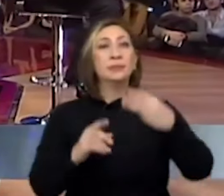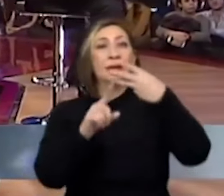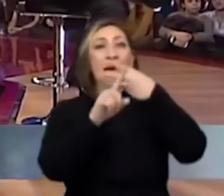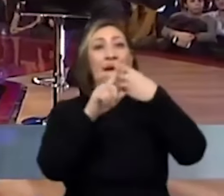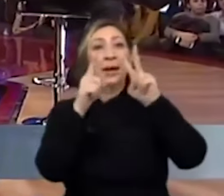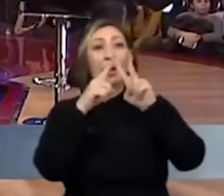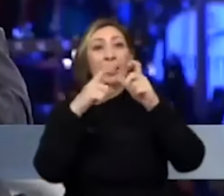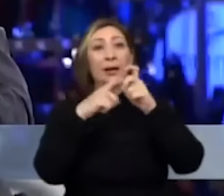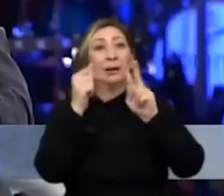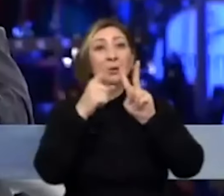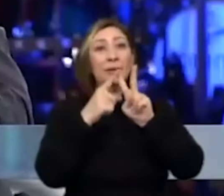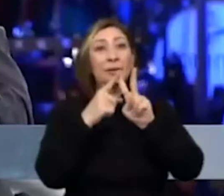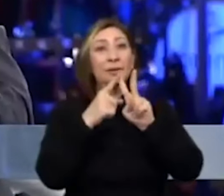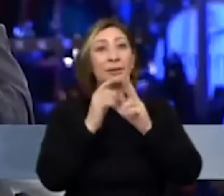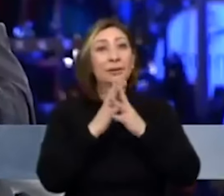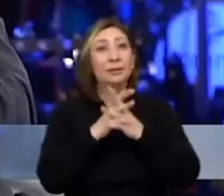Engin'cim.